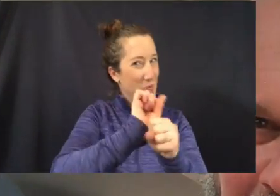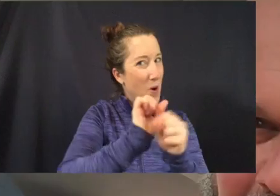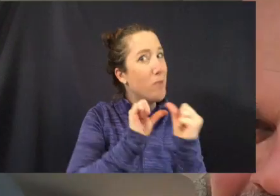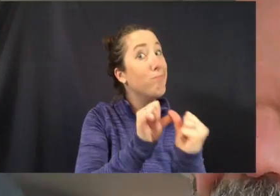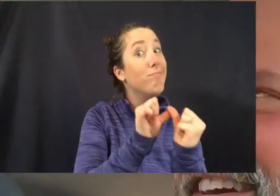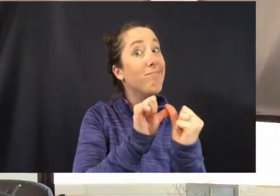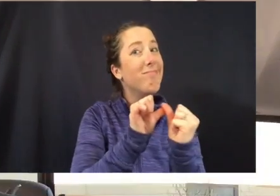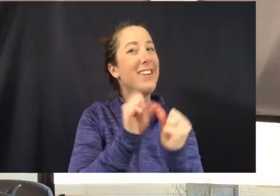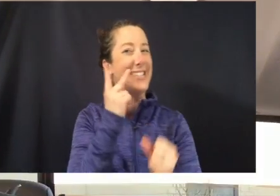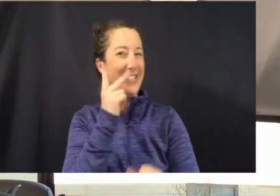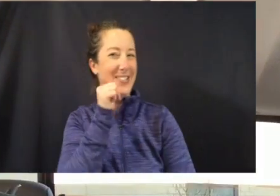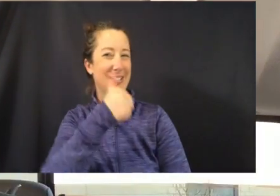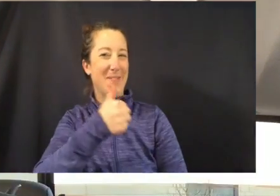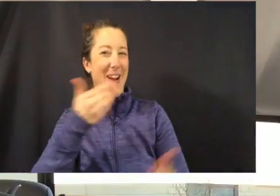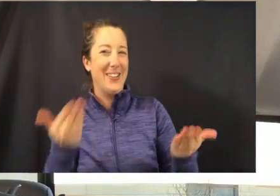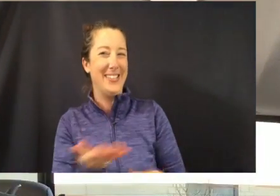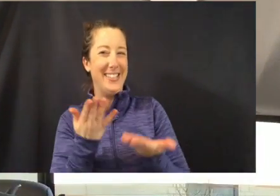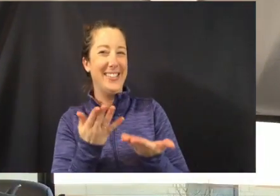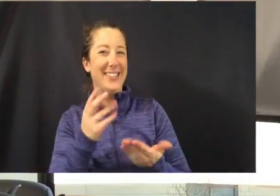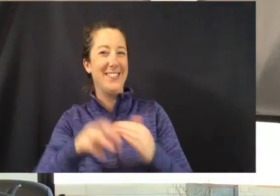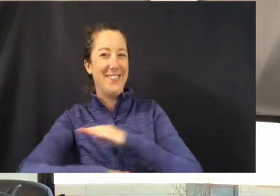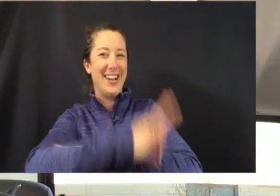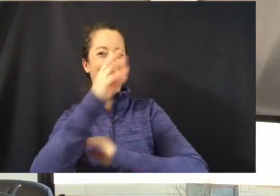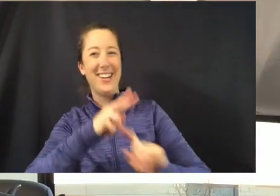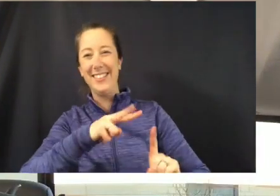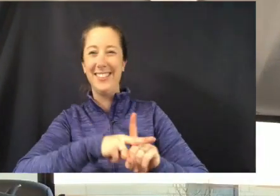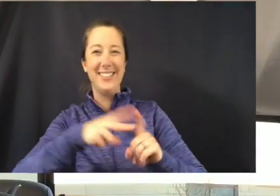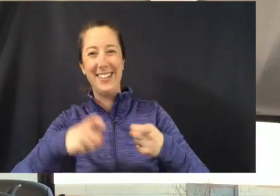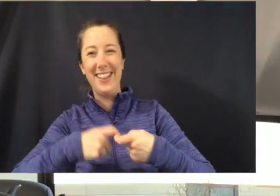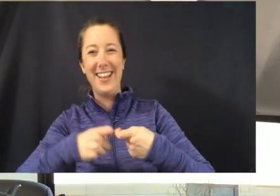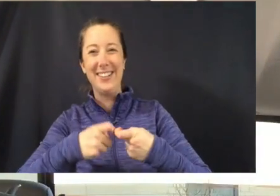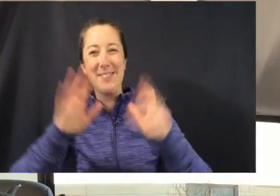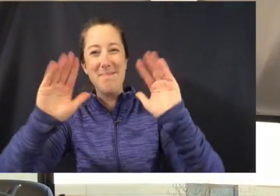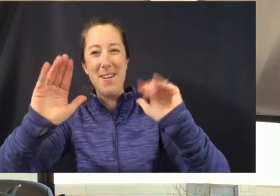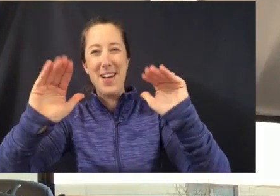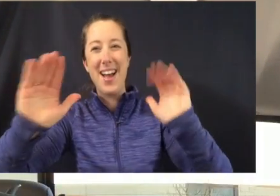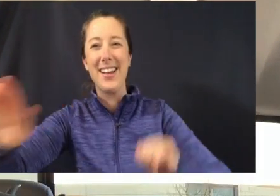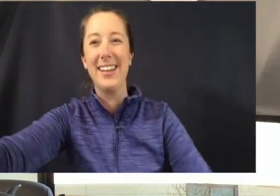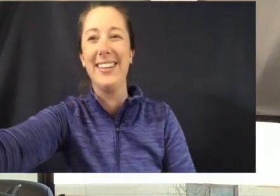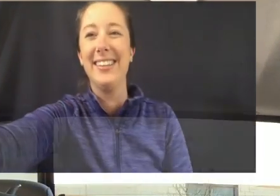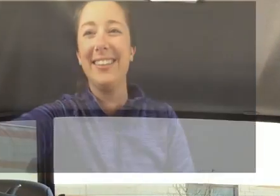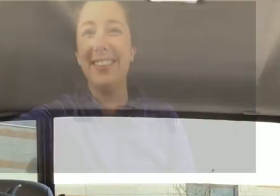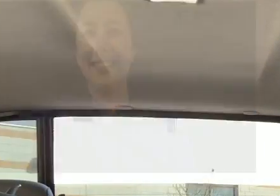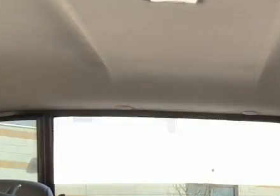et à demain. Mr. Noga vous dit au revoir. Bye bye.